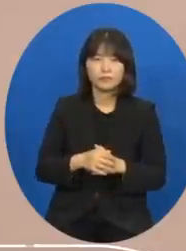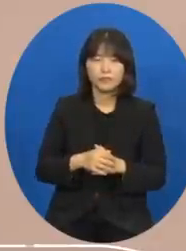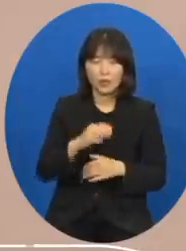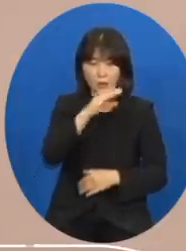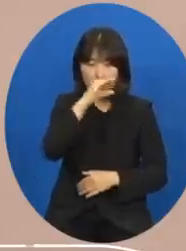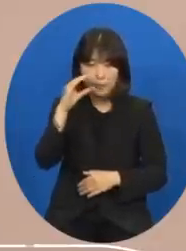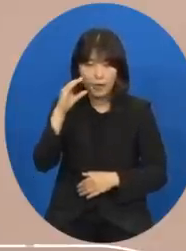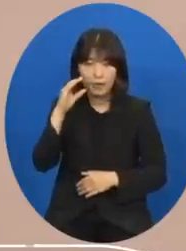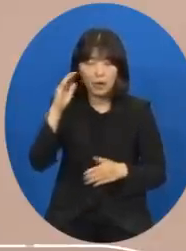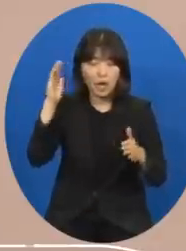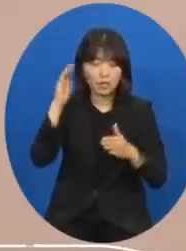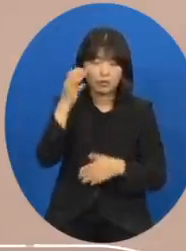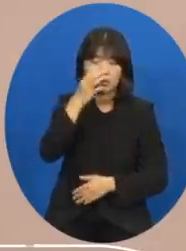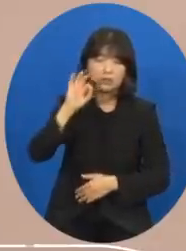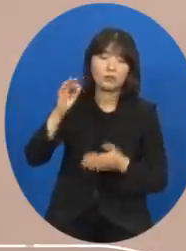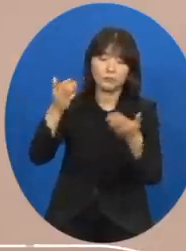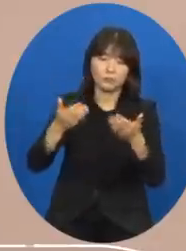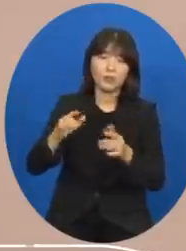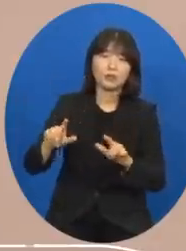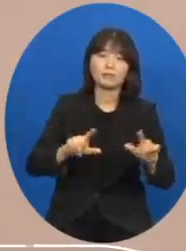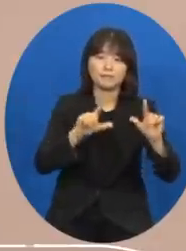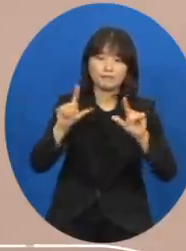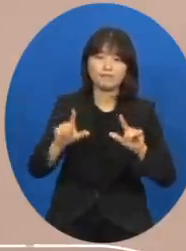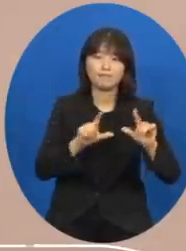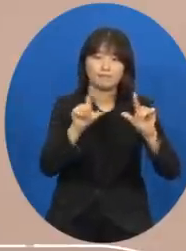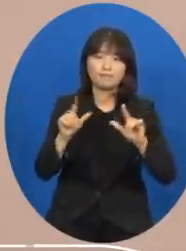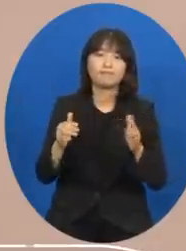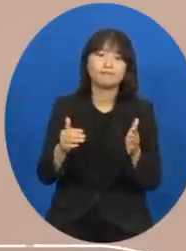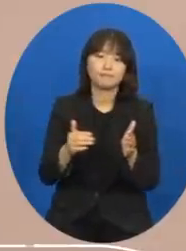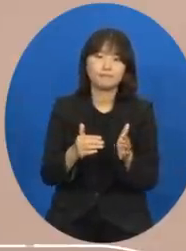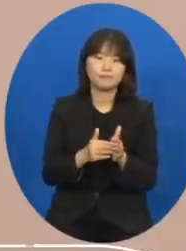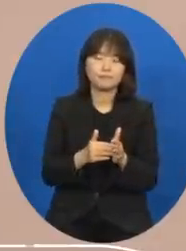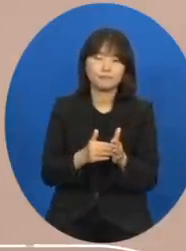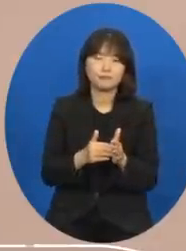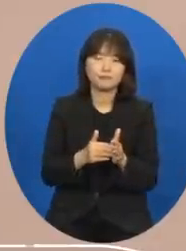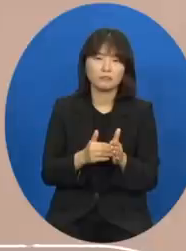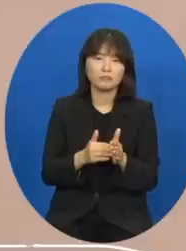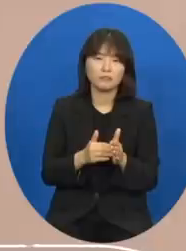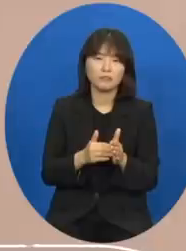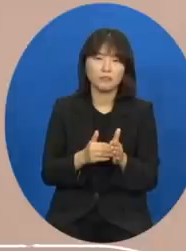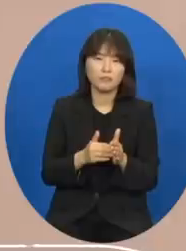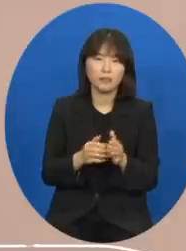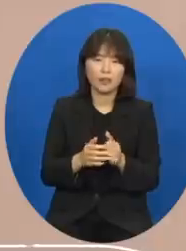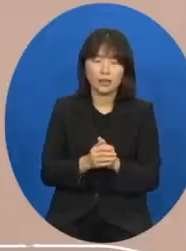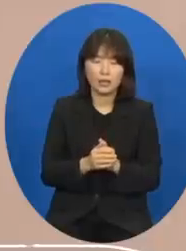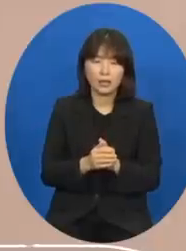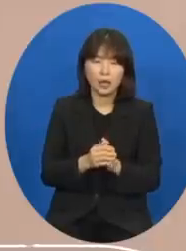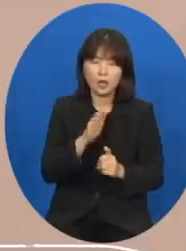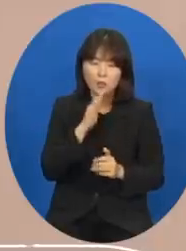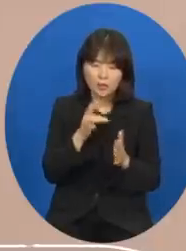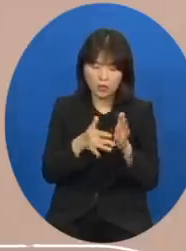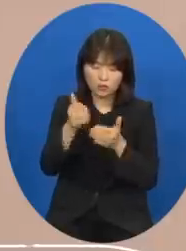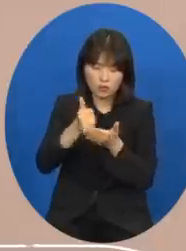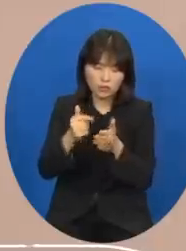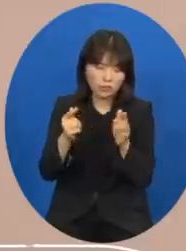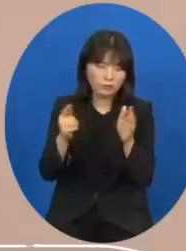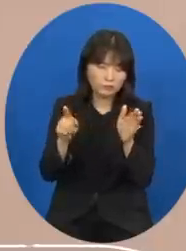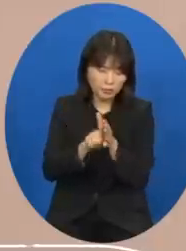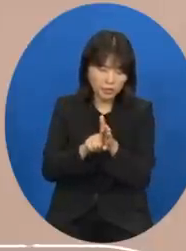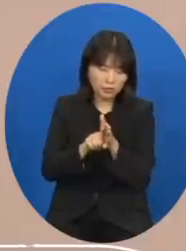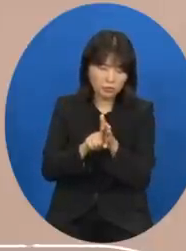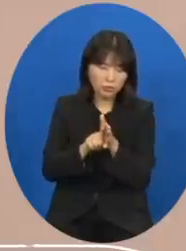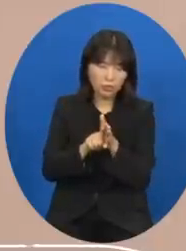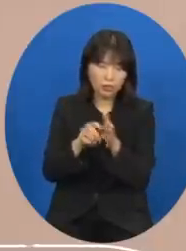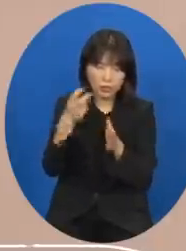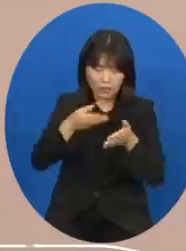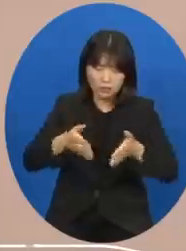모범생으로 인정받고 살았어요. 그건 실제로 예수 믿고 거듭난 사람이 아니고 그냥 종교인이었던